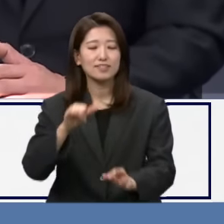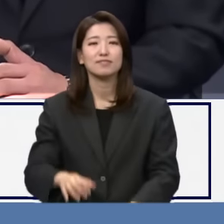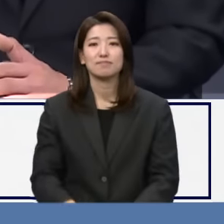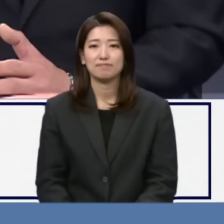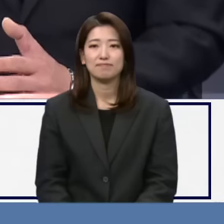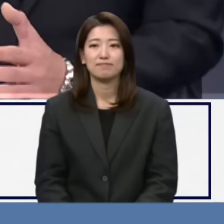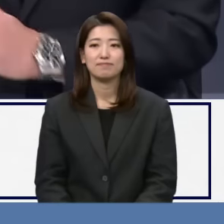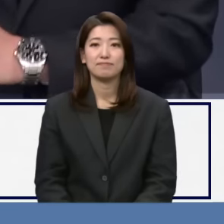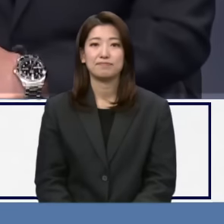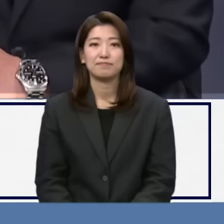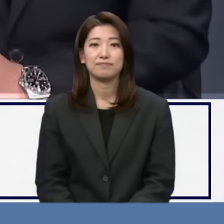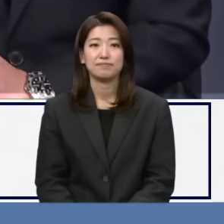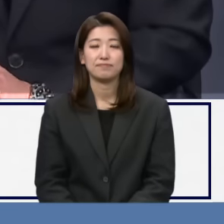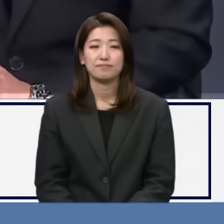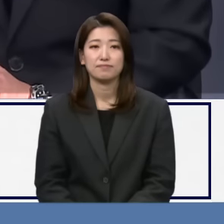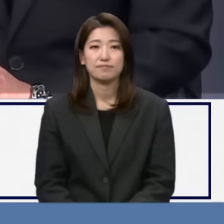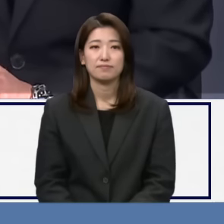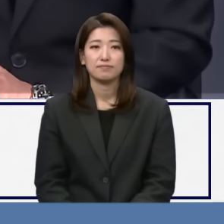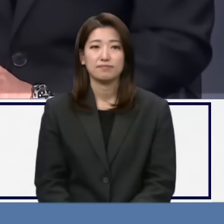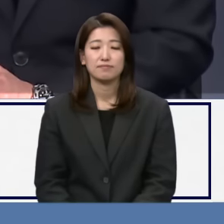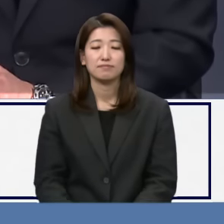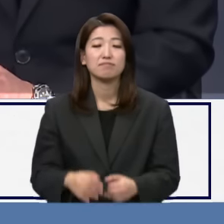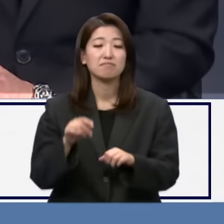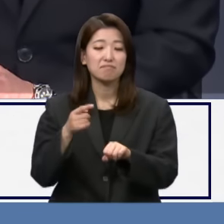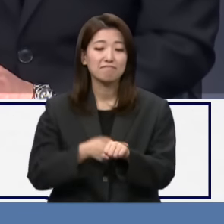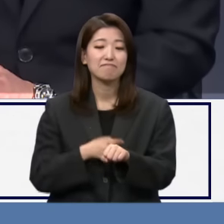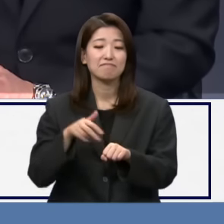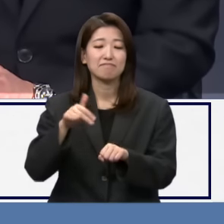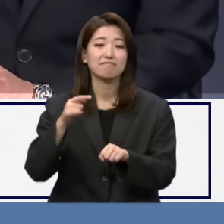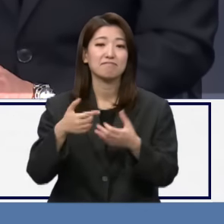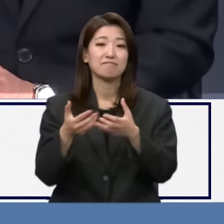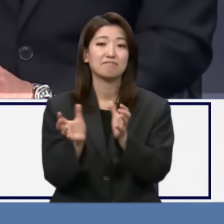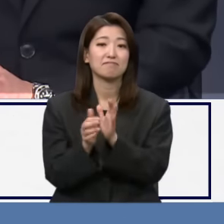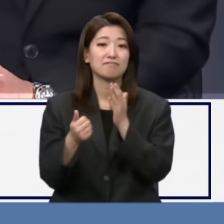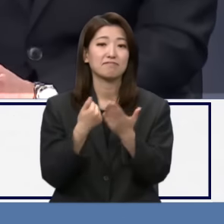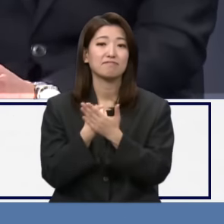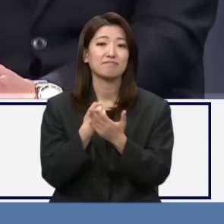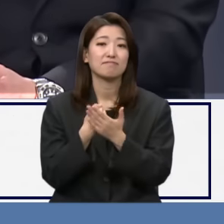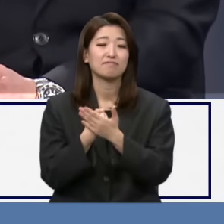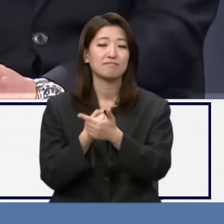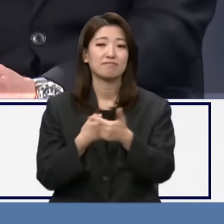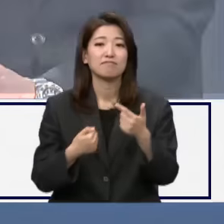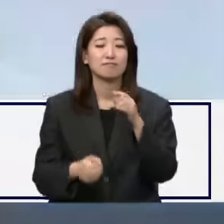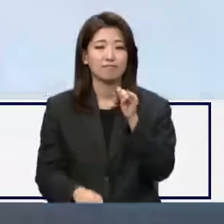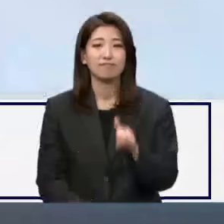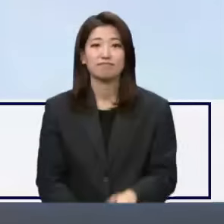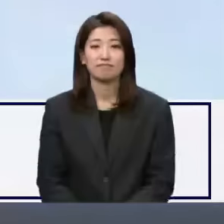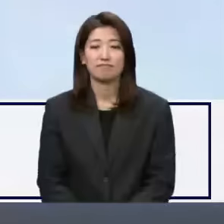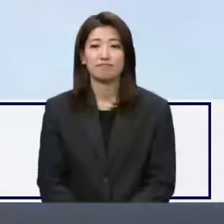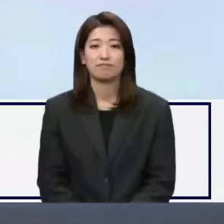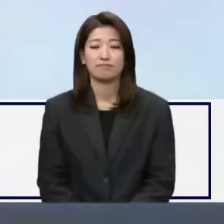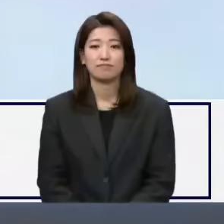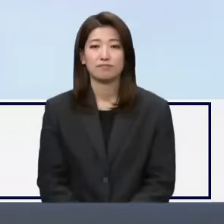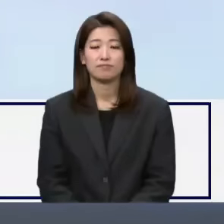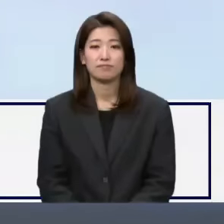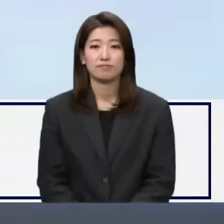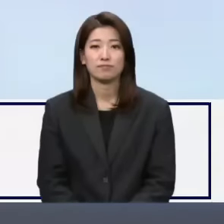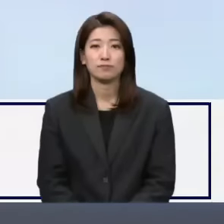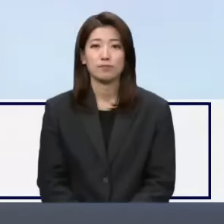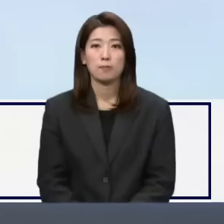혁신당 지지로 이어지고 있는 것 아닌가 이렇게 판단을 하고 있습니다 근데 또 이렇게 보는 사람 도 있어요 조국